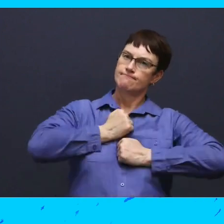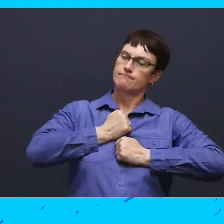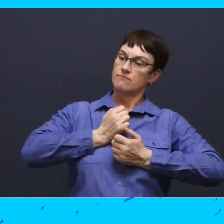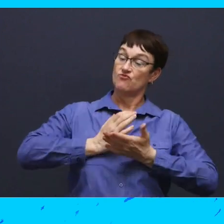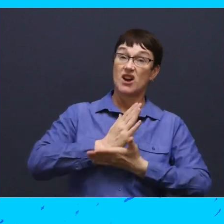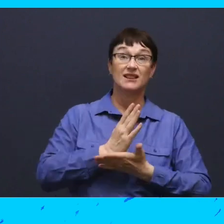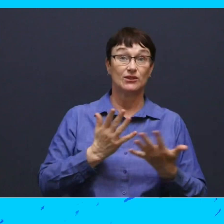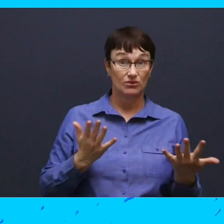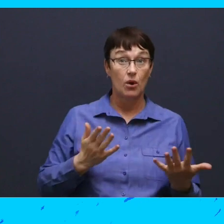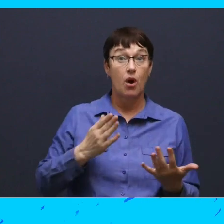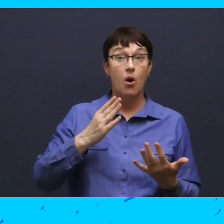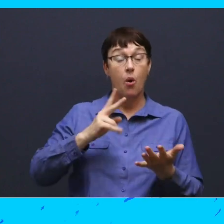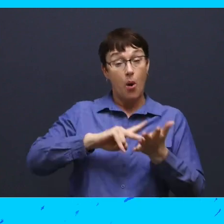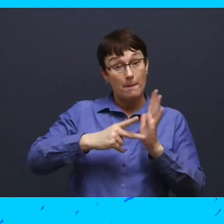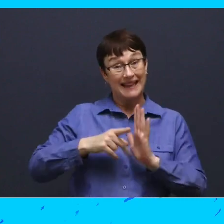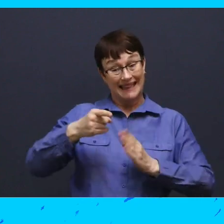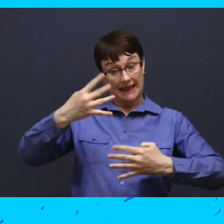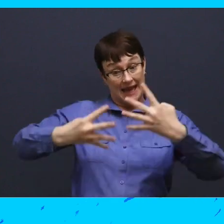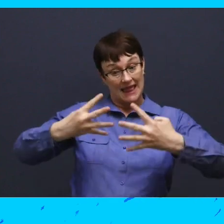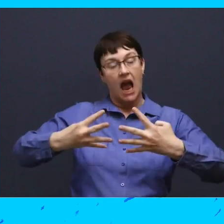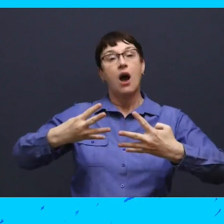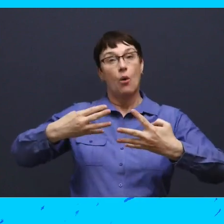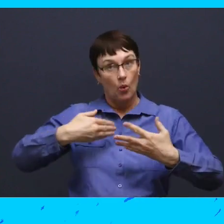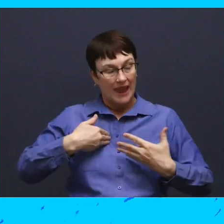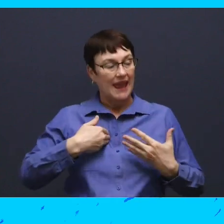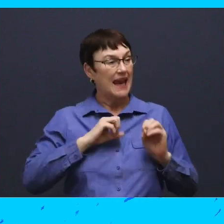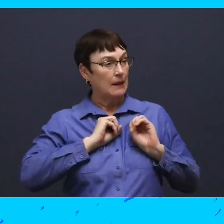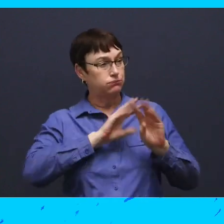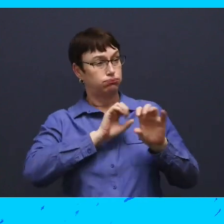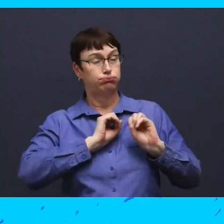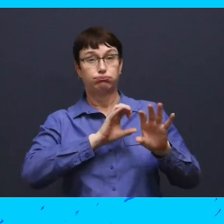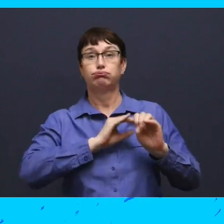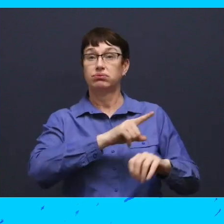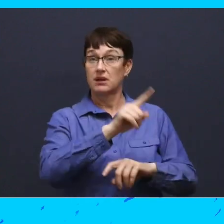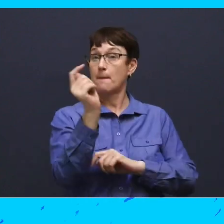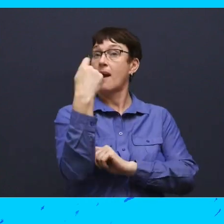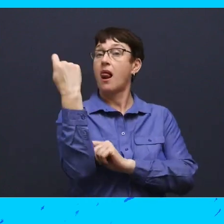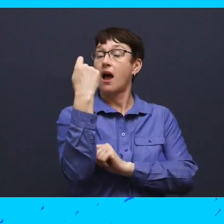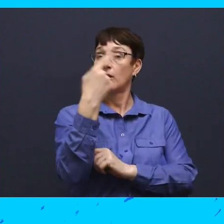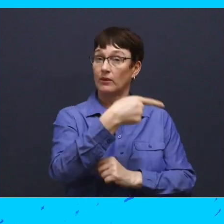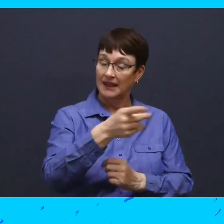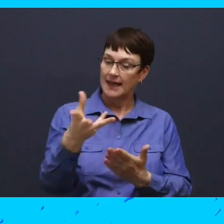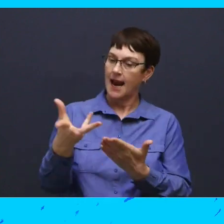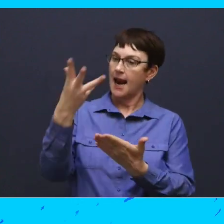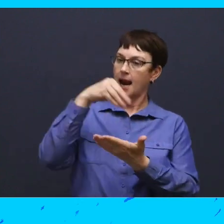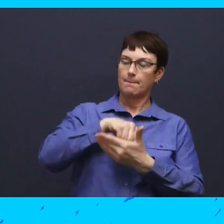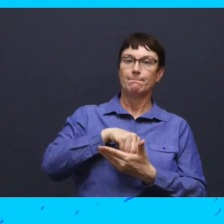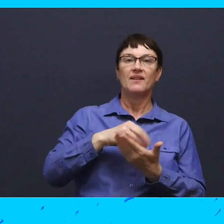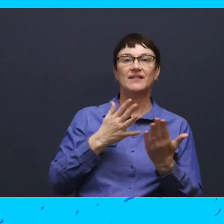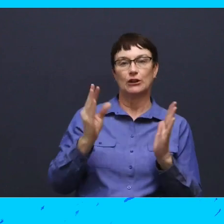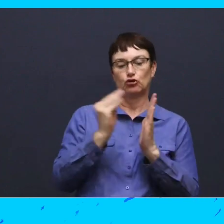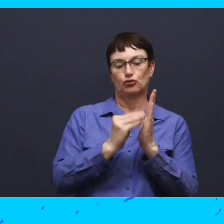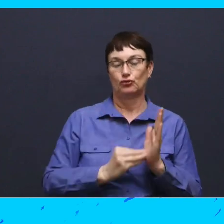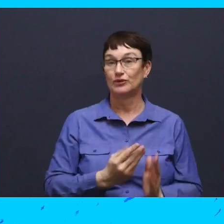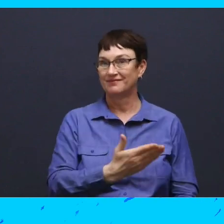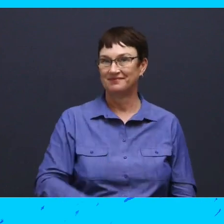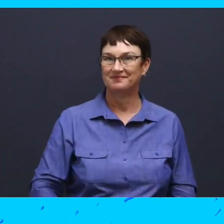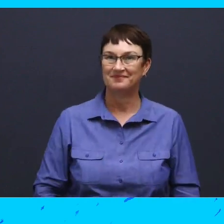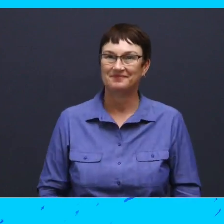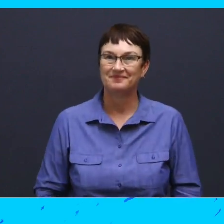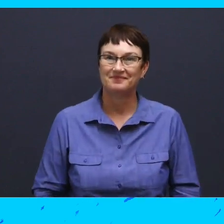car c'est très important pour aider les adolescents à garantir